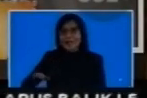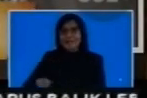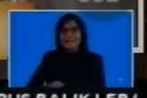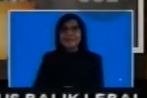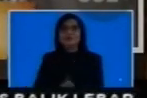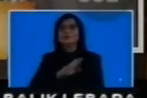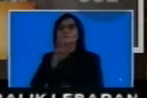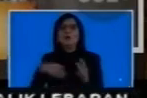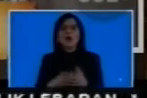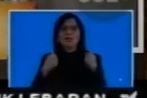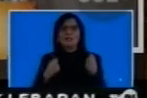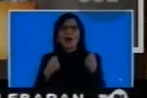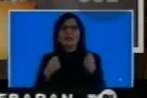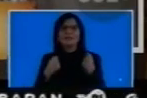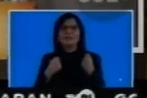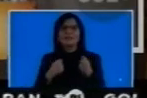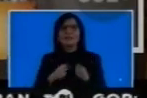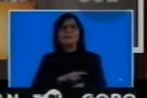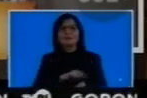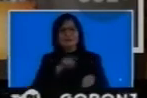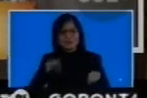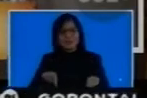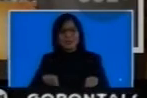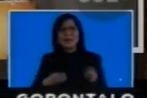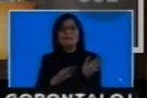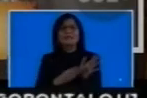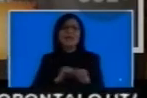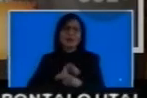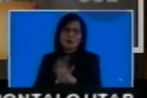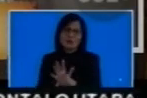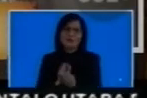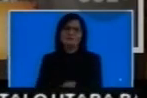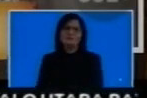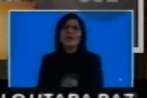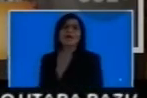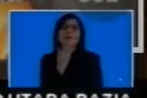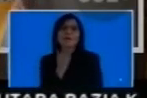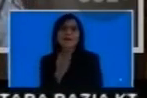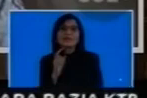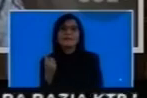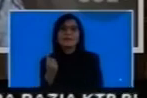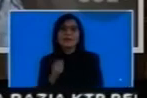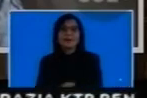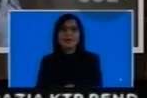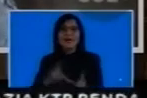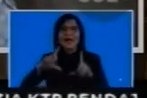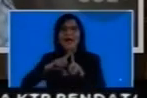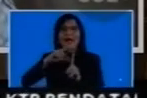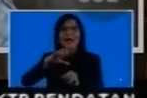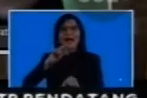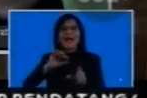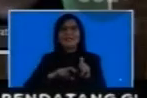Adik-adik masih bisa semangat walaupun kita dalam kondisi krisis ini. Saya mau tanya pertama sama Atris. Atris, apa